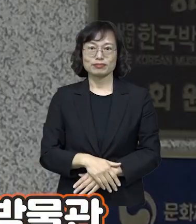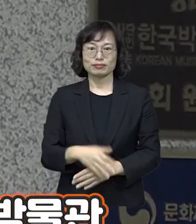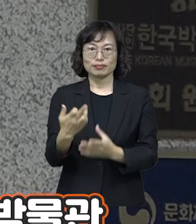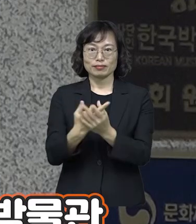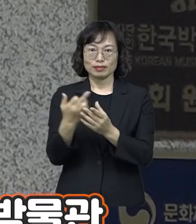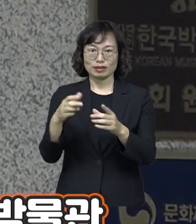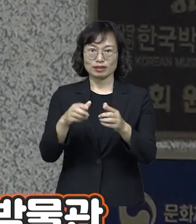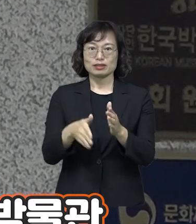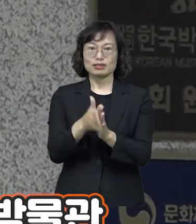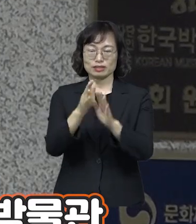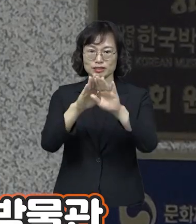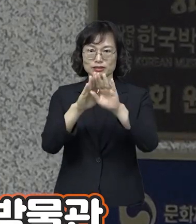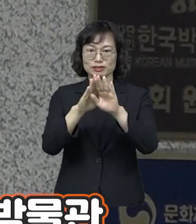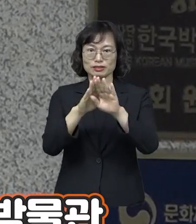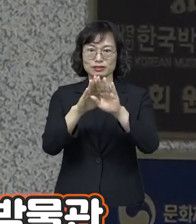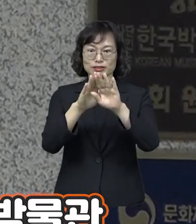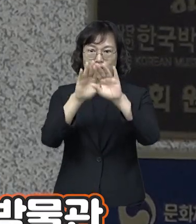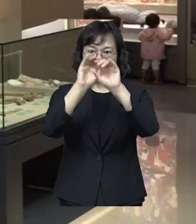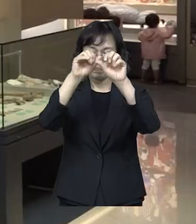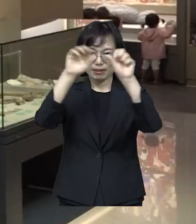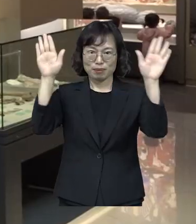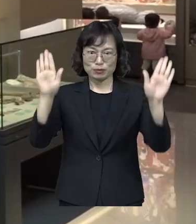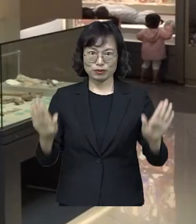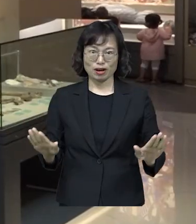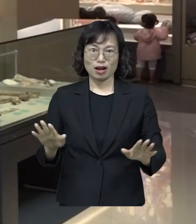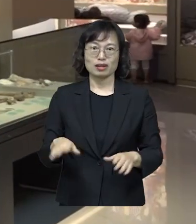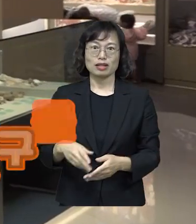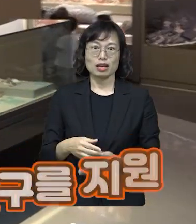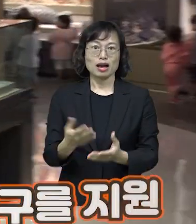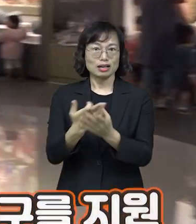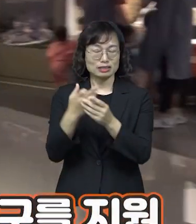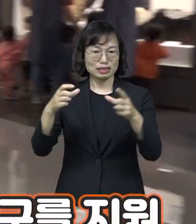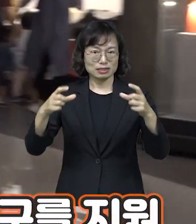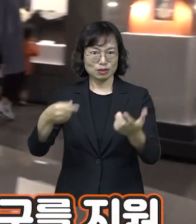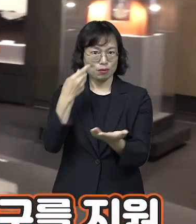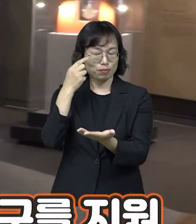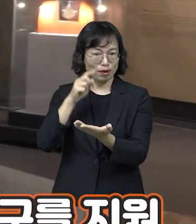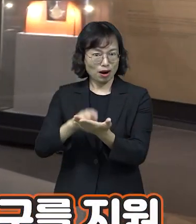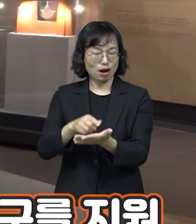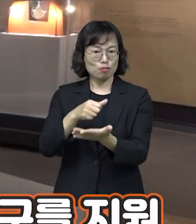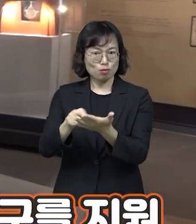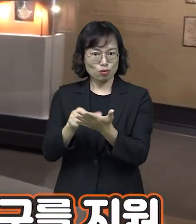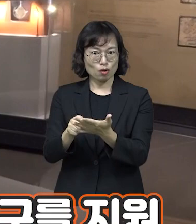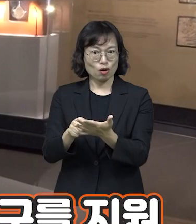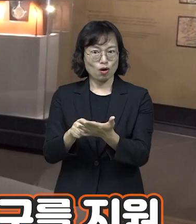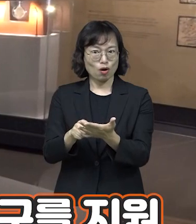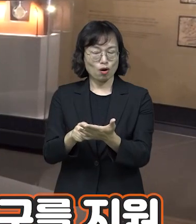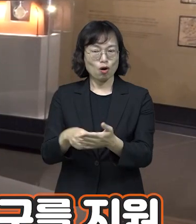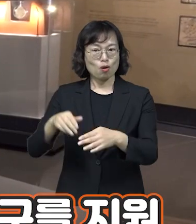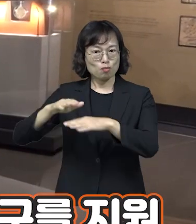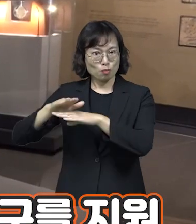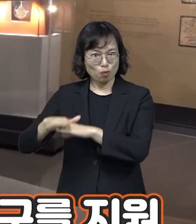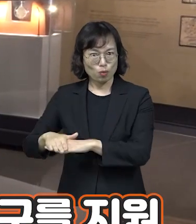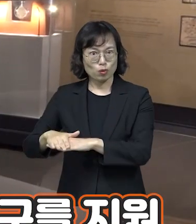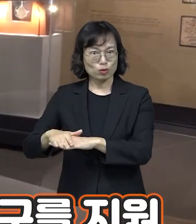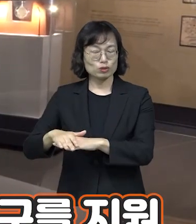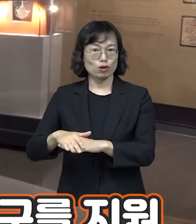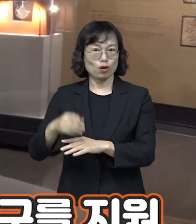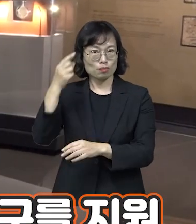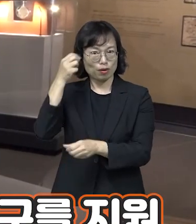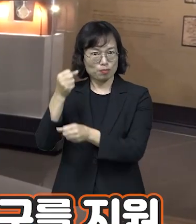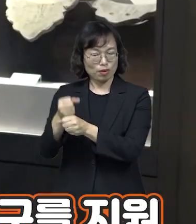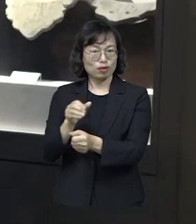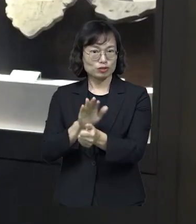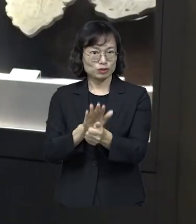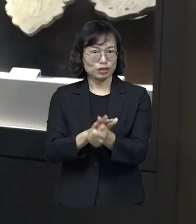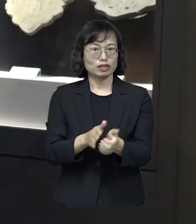시립박물관. 양산 시립박물관은 양산 지역 출토 문화재의 안전한 보존과 연구를 지원하며 지식,